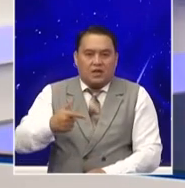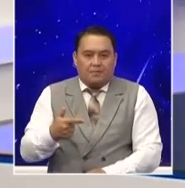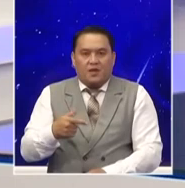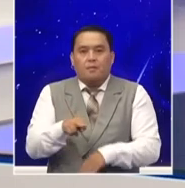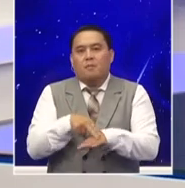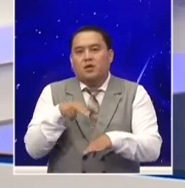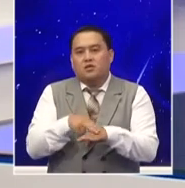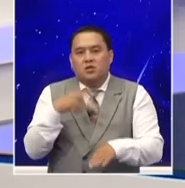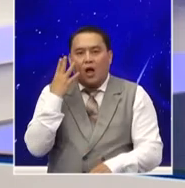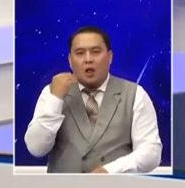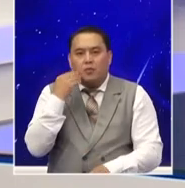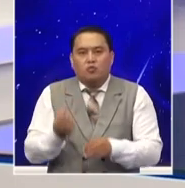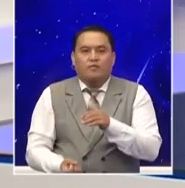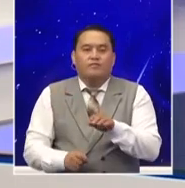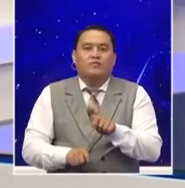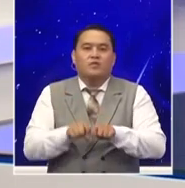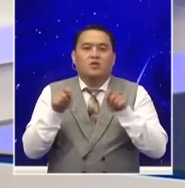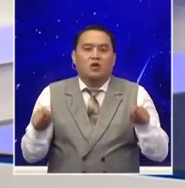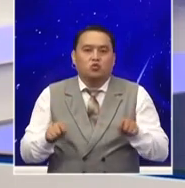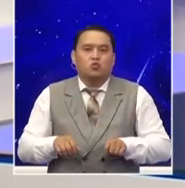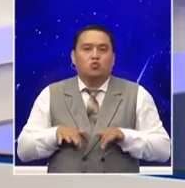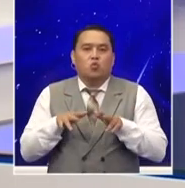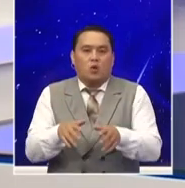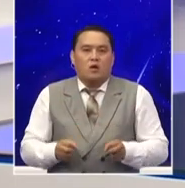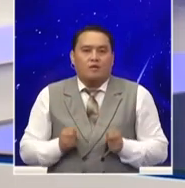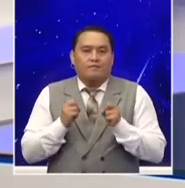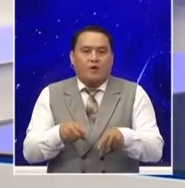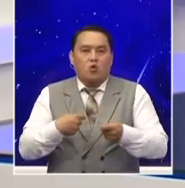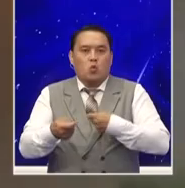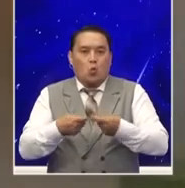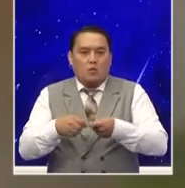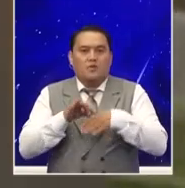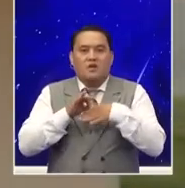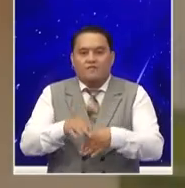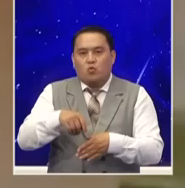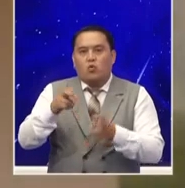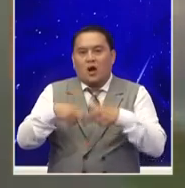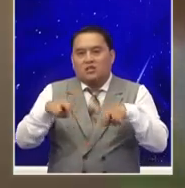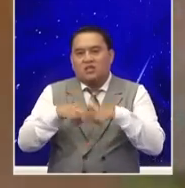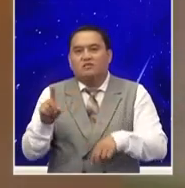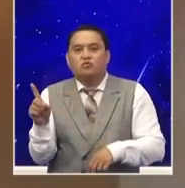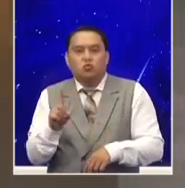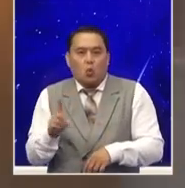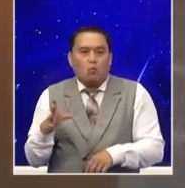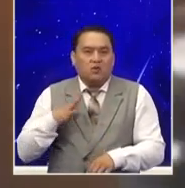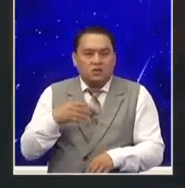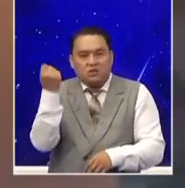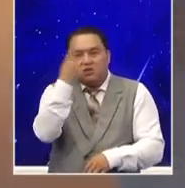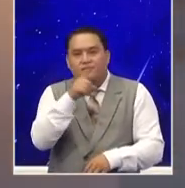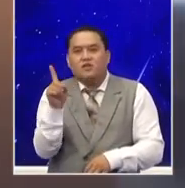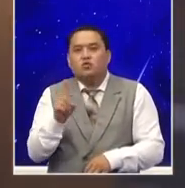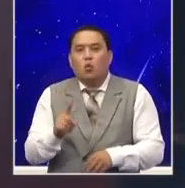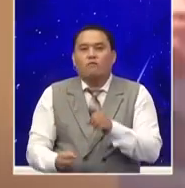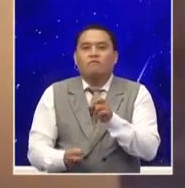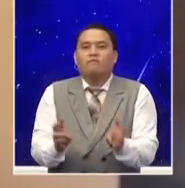тенге. ДВД Алматы возбудило уголовное дело. Администрация киностудии также проводится внутреннее расследование, в ходе которого стало известно,